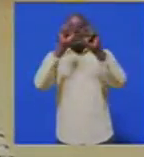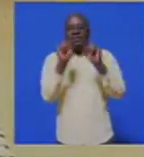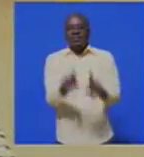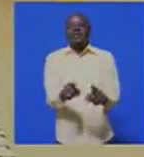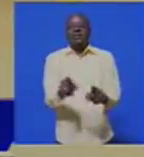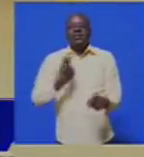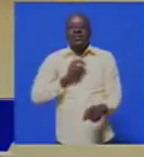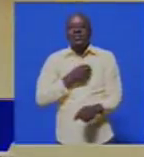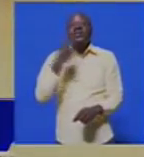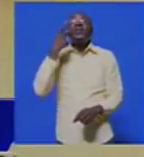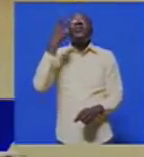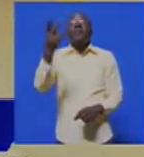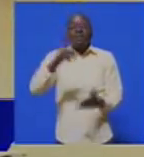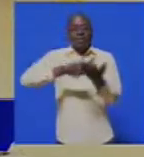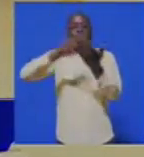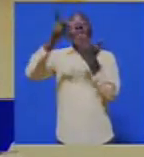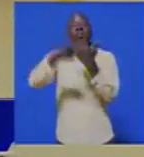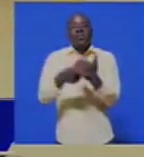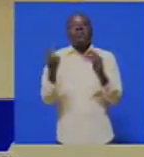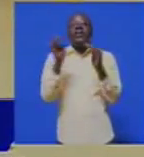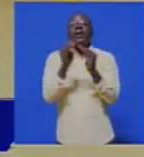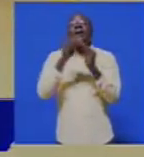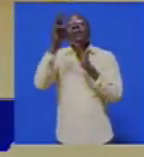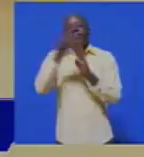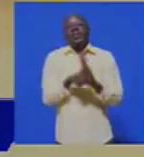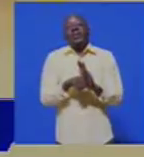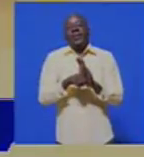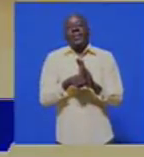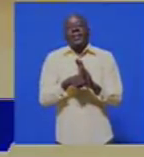voir le programme également. Nous allons voir